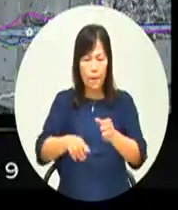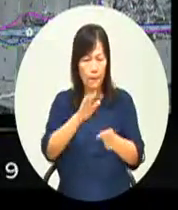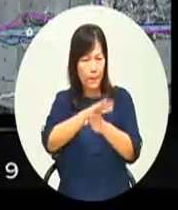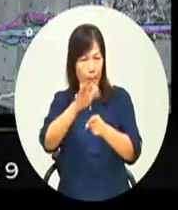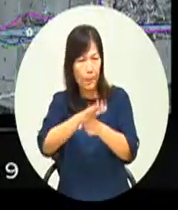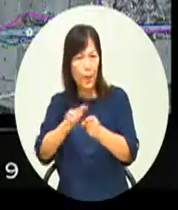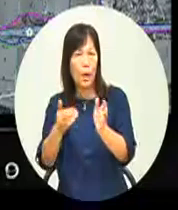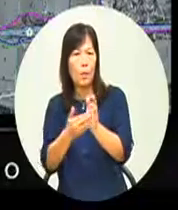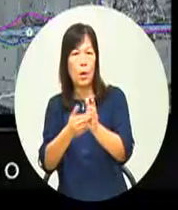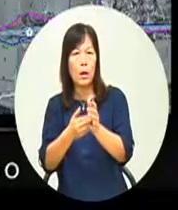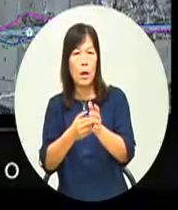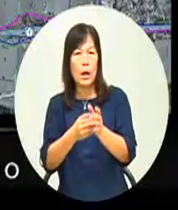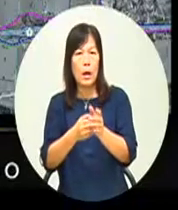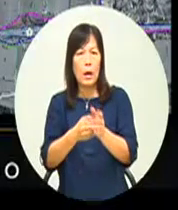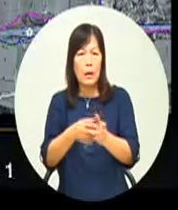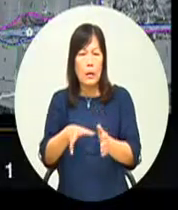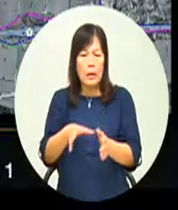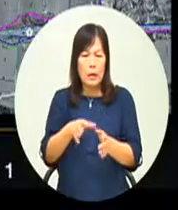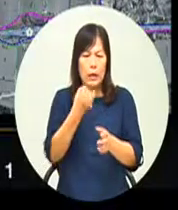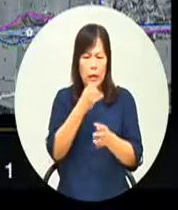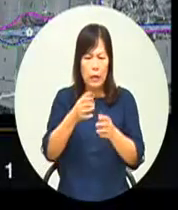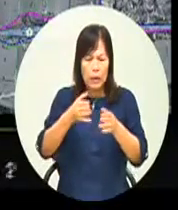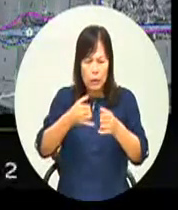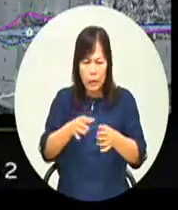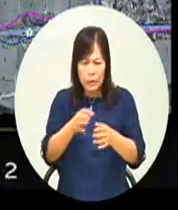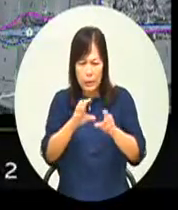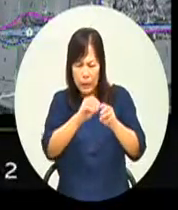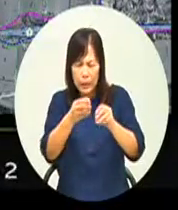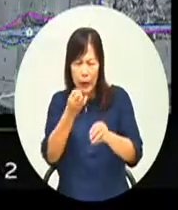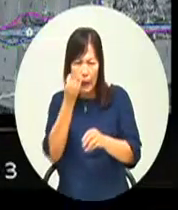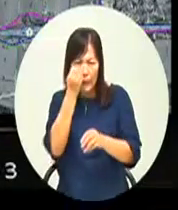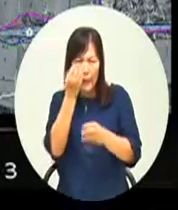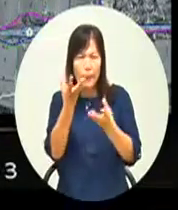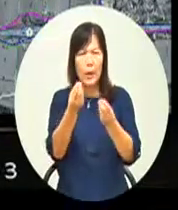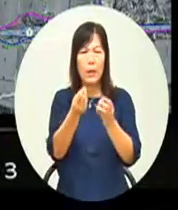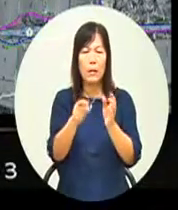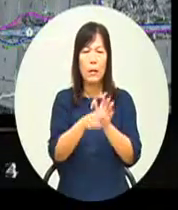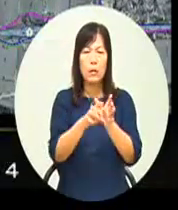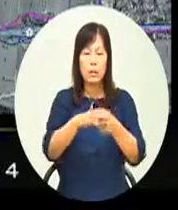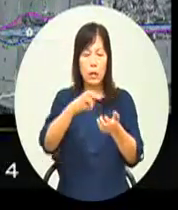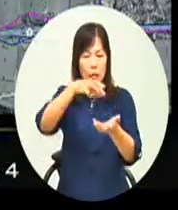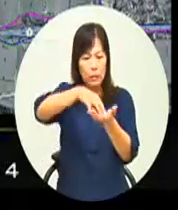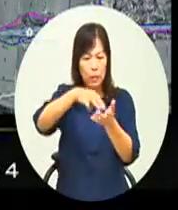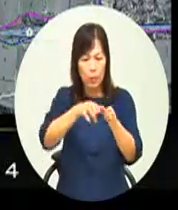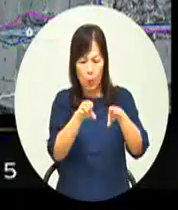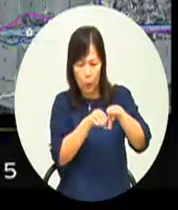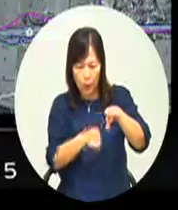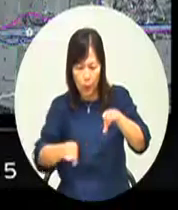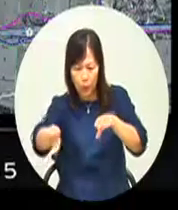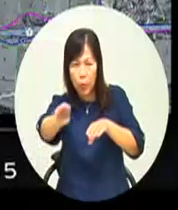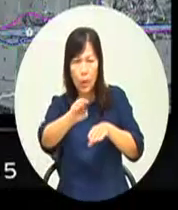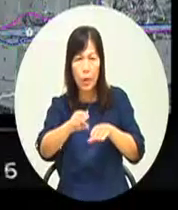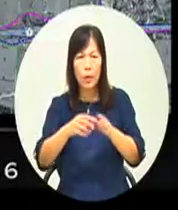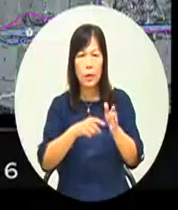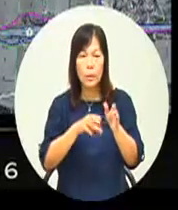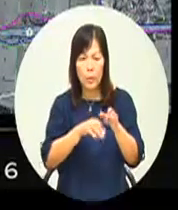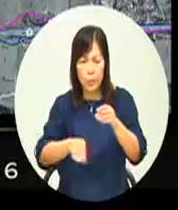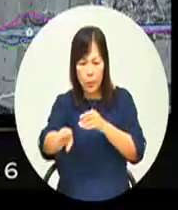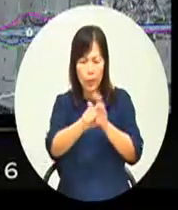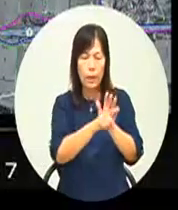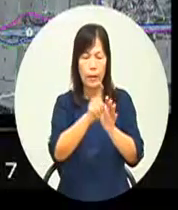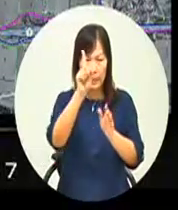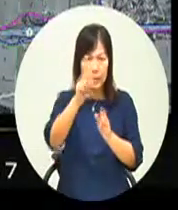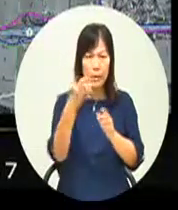经八顶啊，已经没收在啊。前一两年那个鼎立交流道一个新的匝道可以